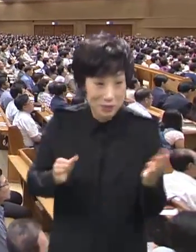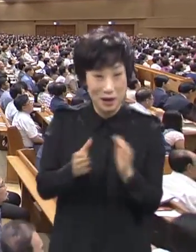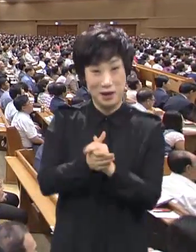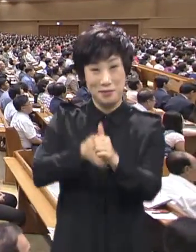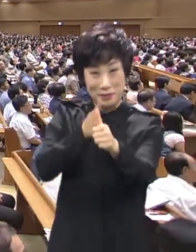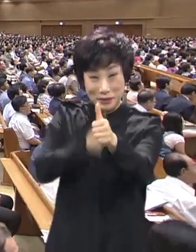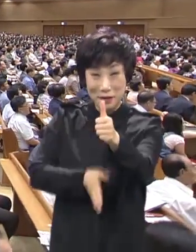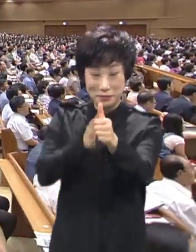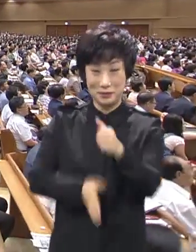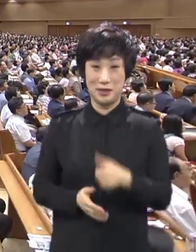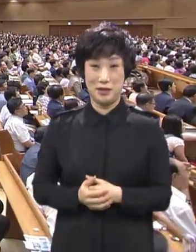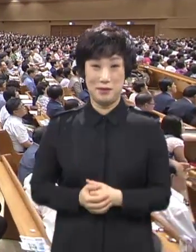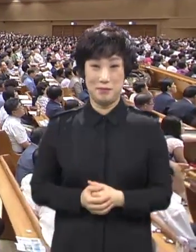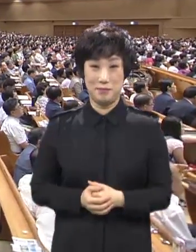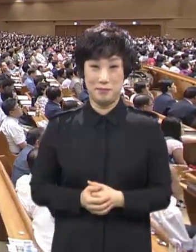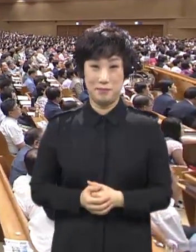합시다.